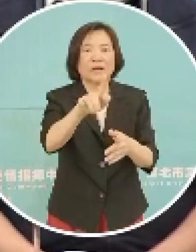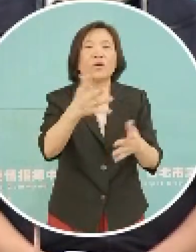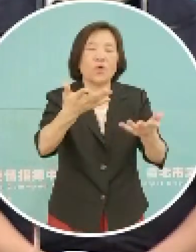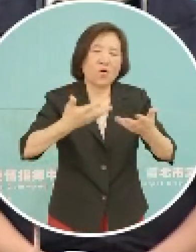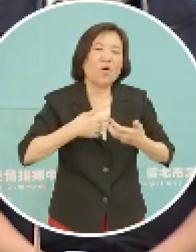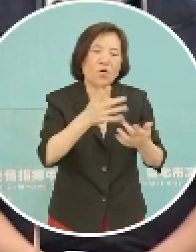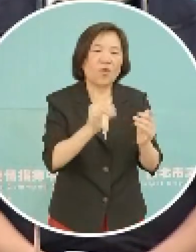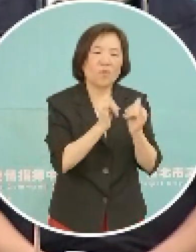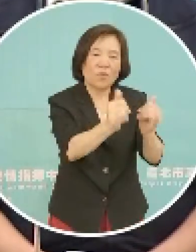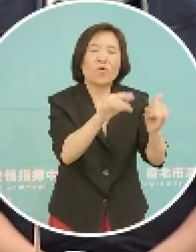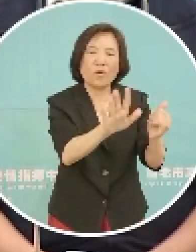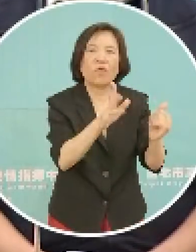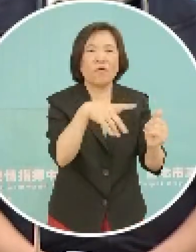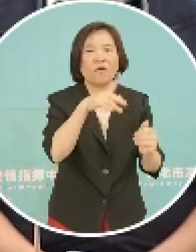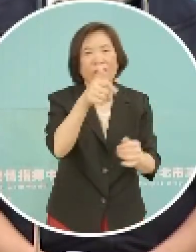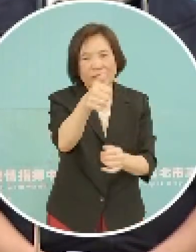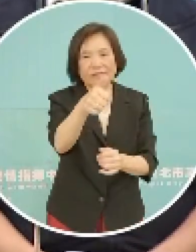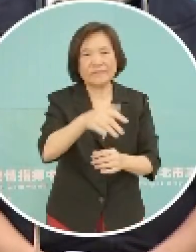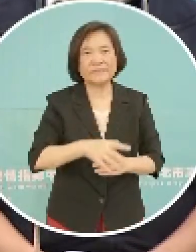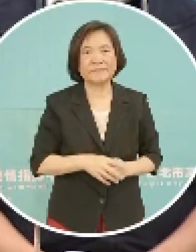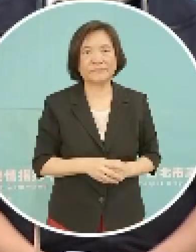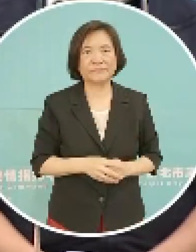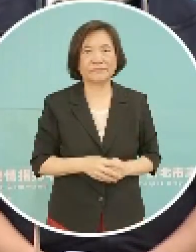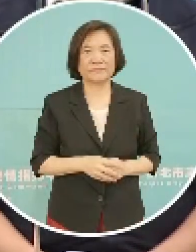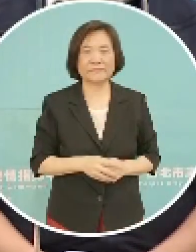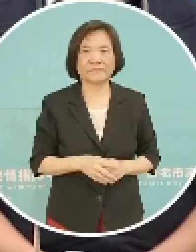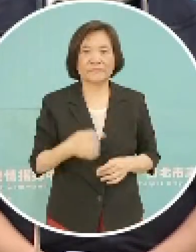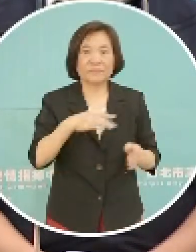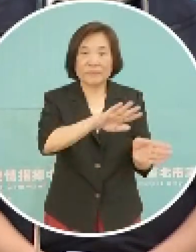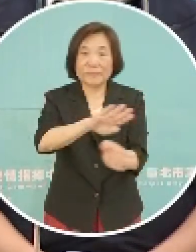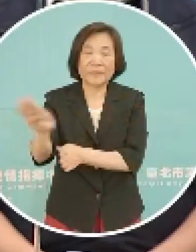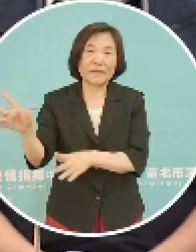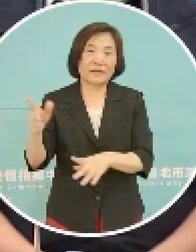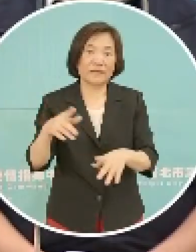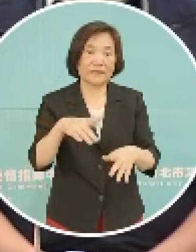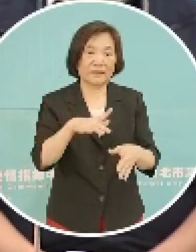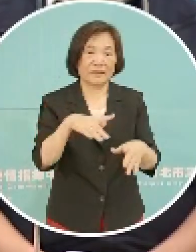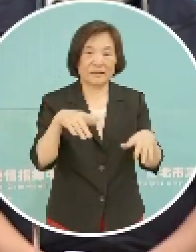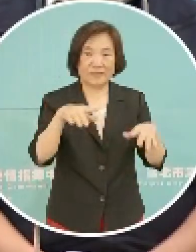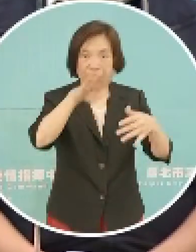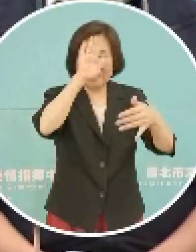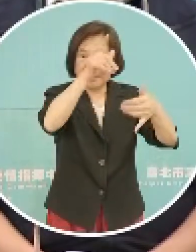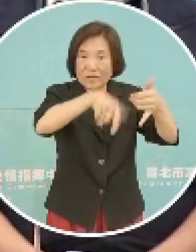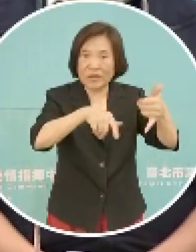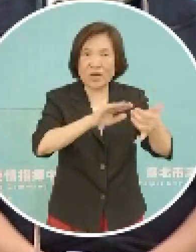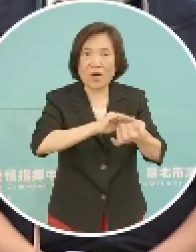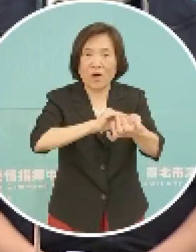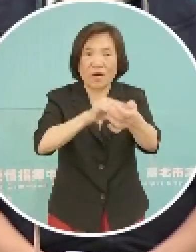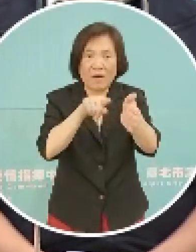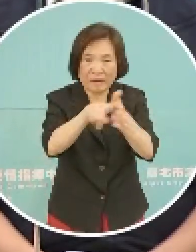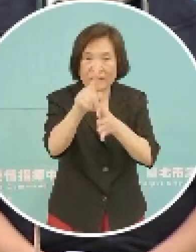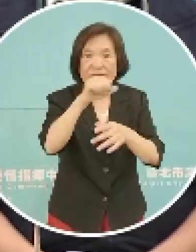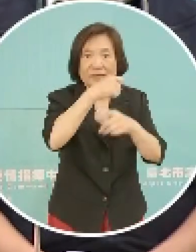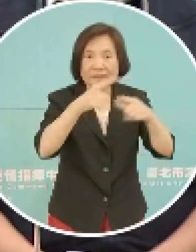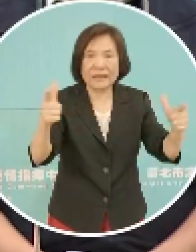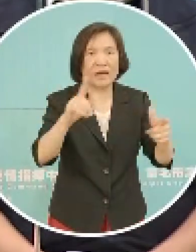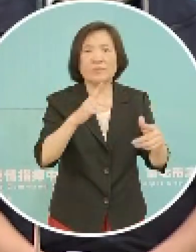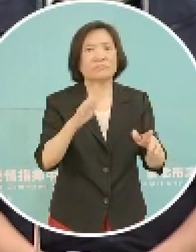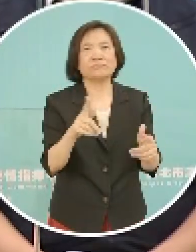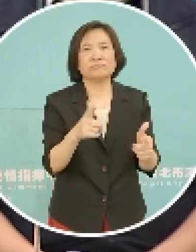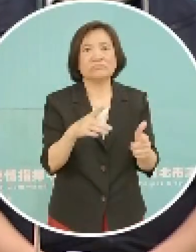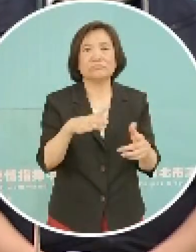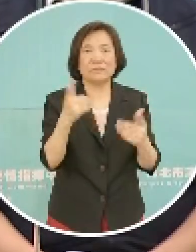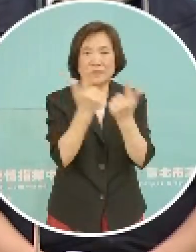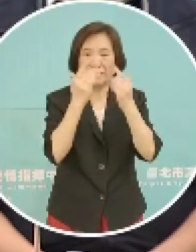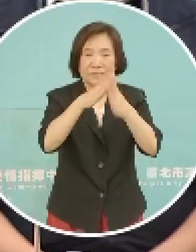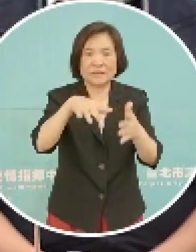们送病人不会只送台大，台北有8大医学中心，我们都一一